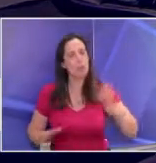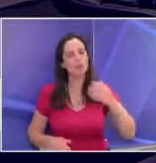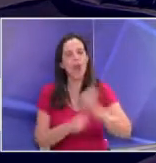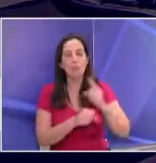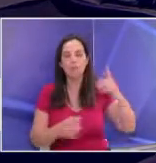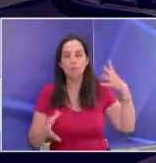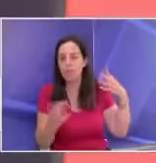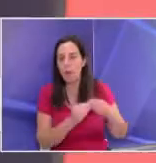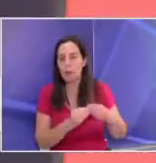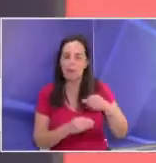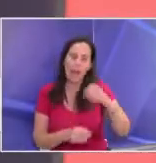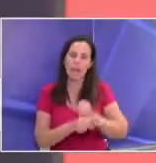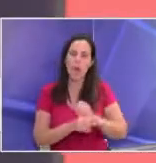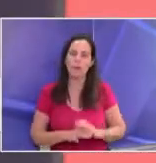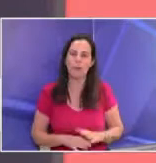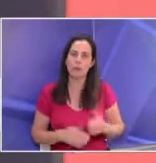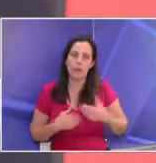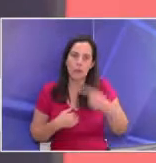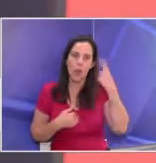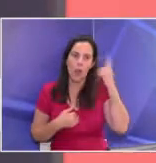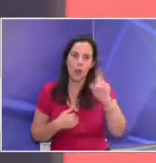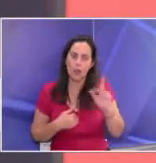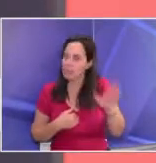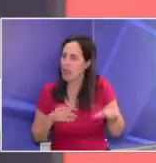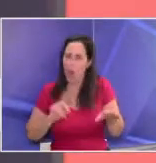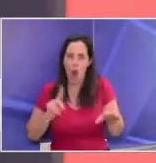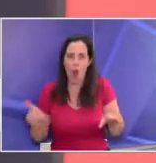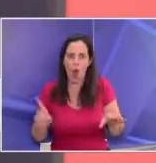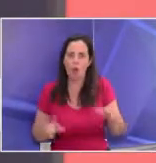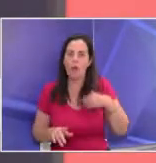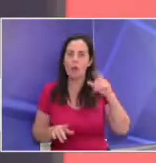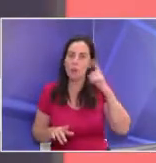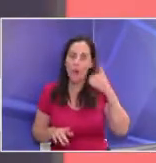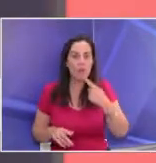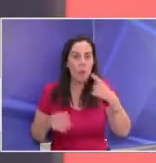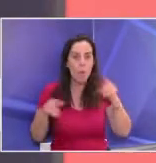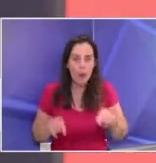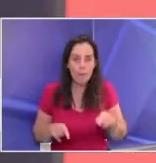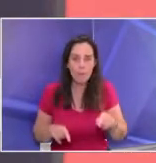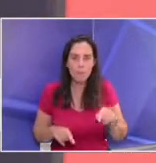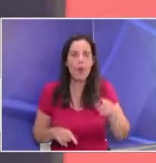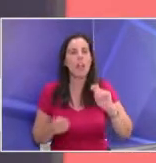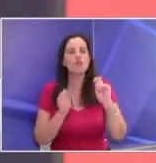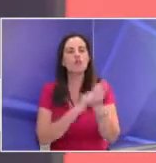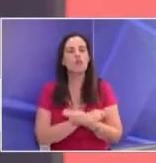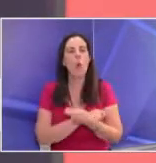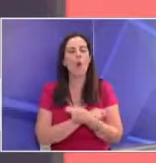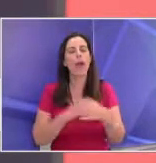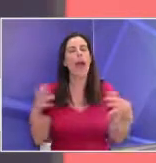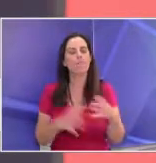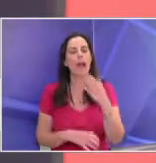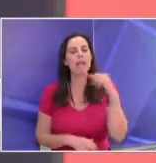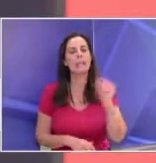שעשו להם במשך הרבה זמן, וככה זה עובד. אני לא חושב שלא זה ולא זה. אני חושב שמה שאנחנו מדברים הוא על שינוי